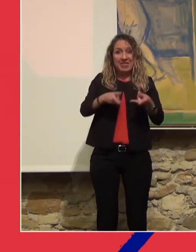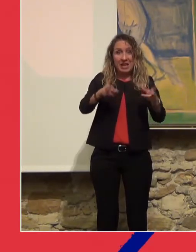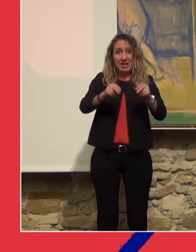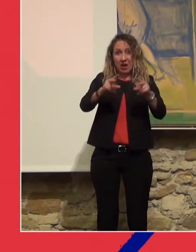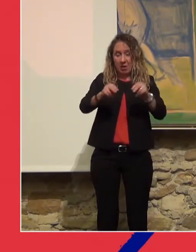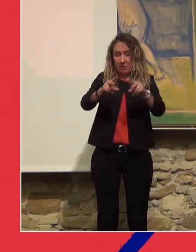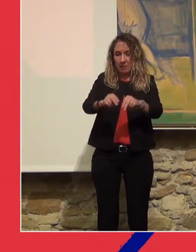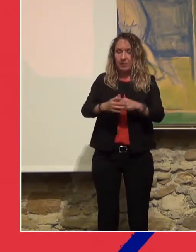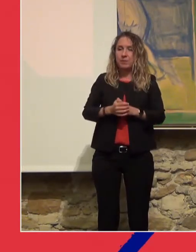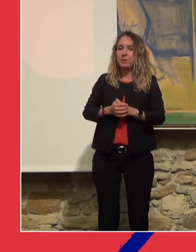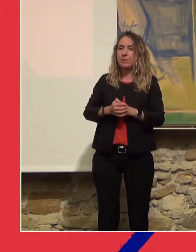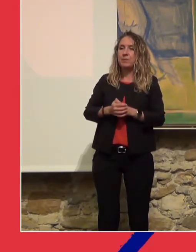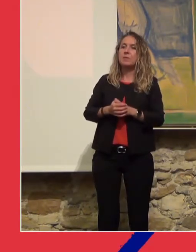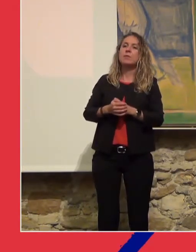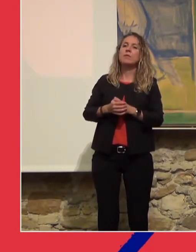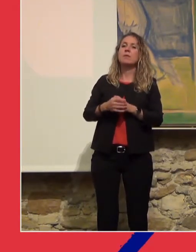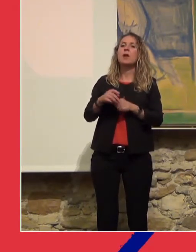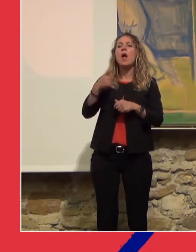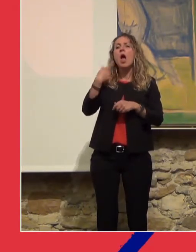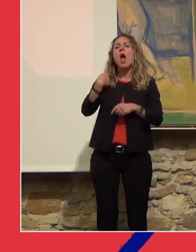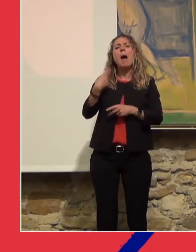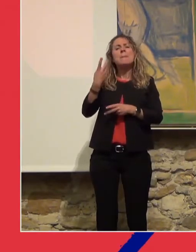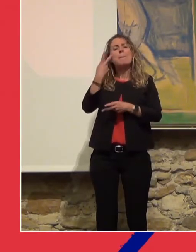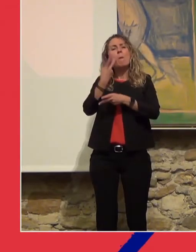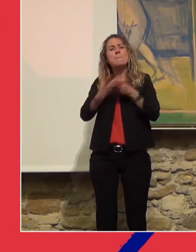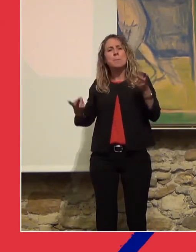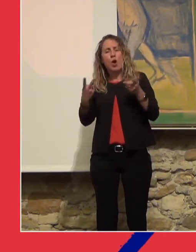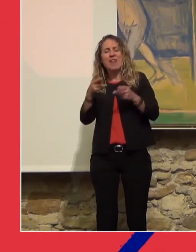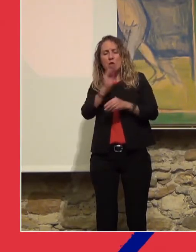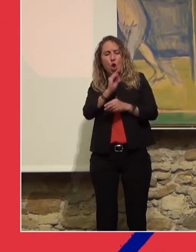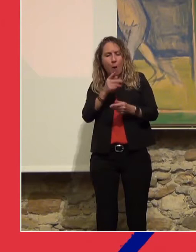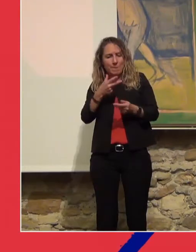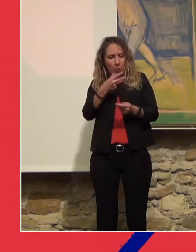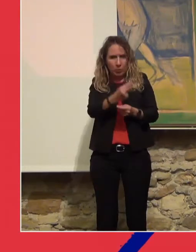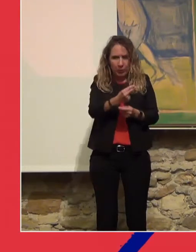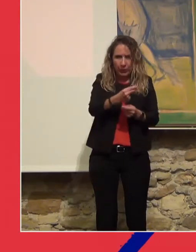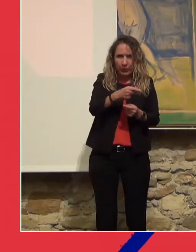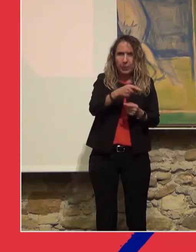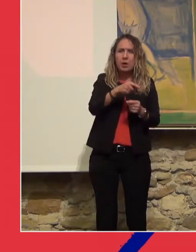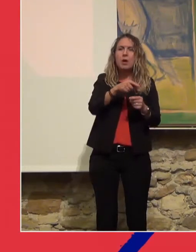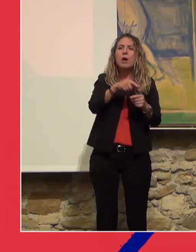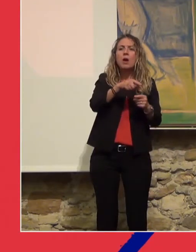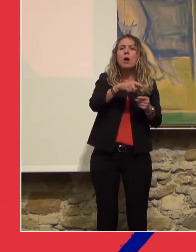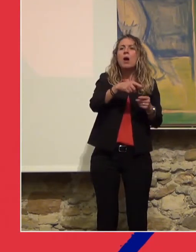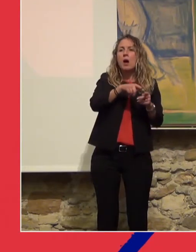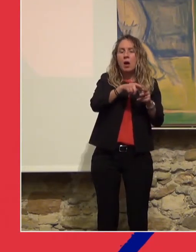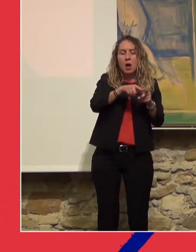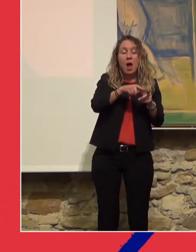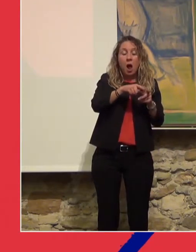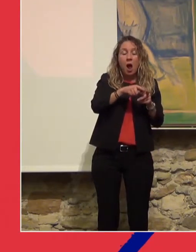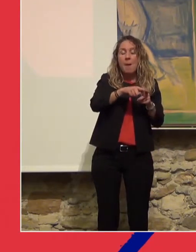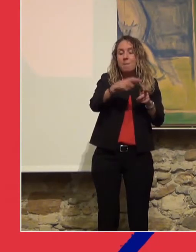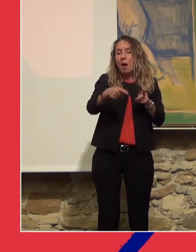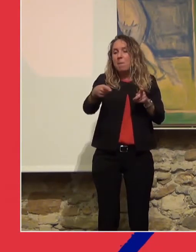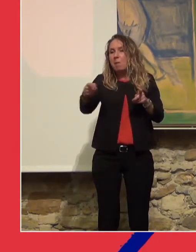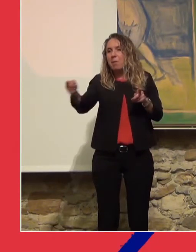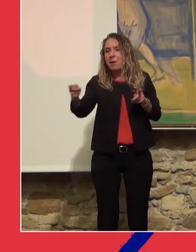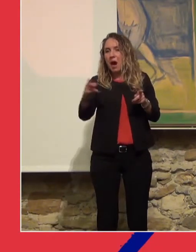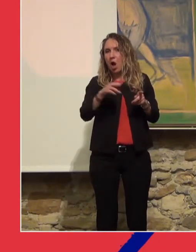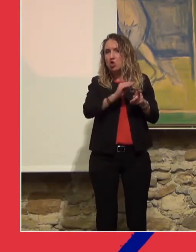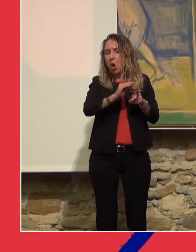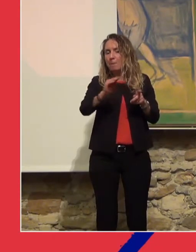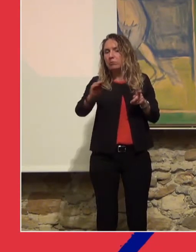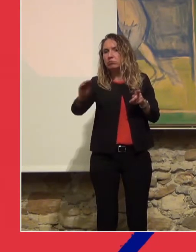topi in cui veniva iniettato, una sorta di bomba biologica. Ci fu in quel momento